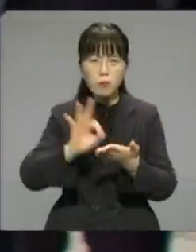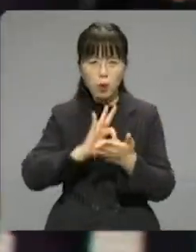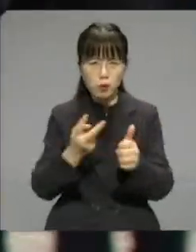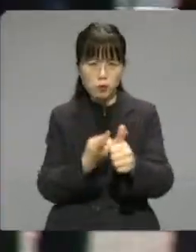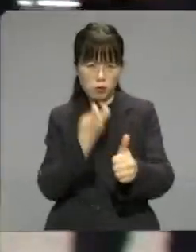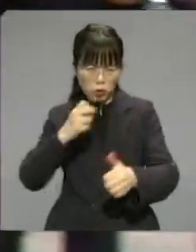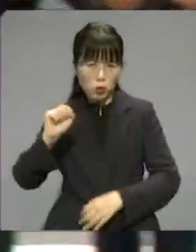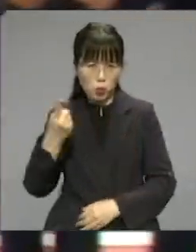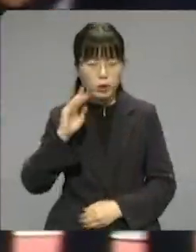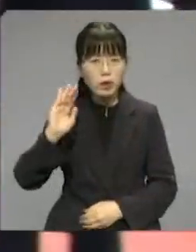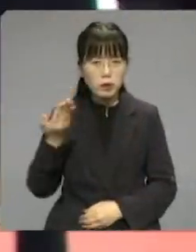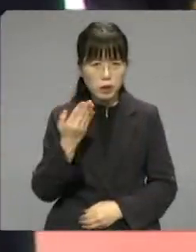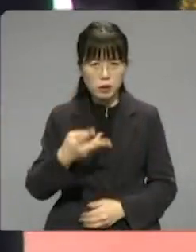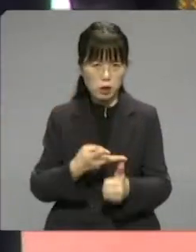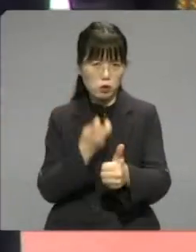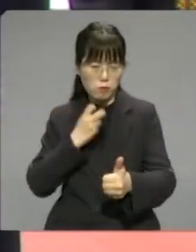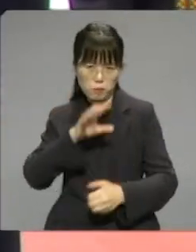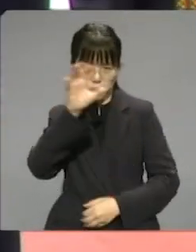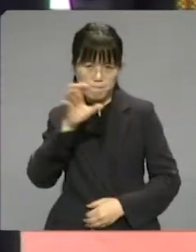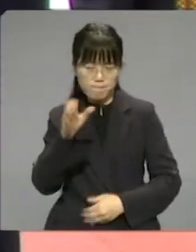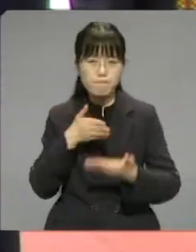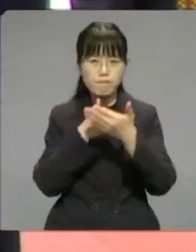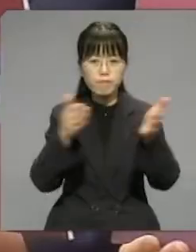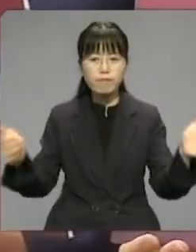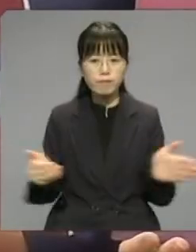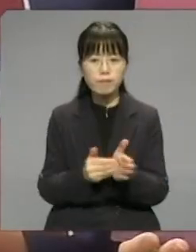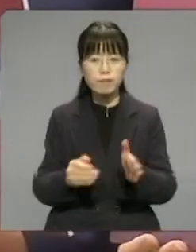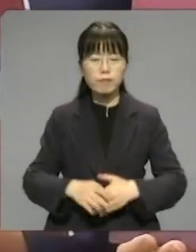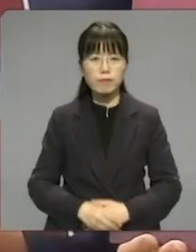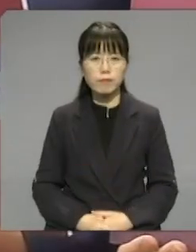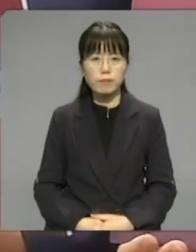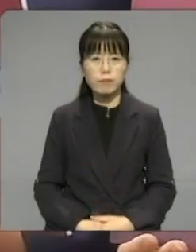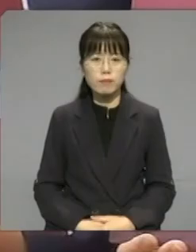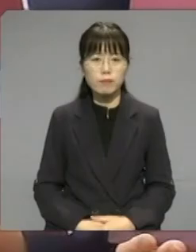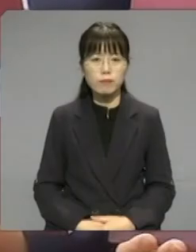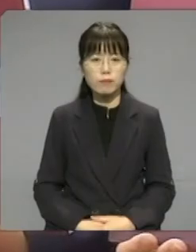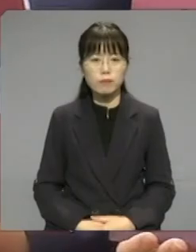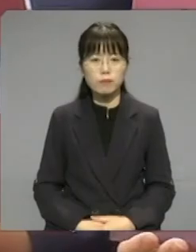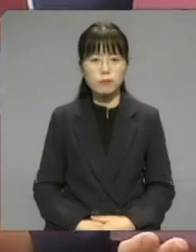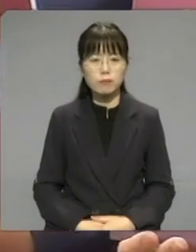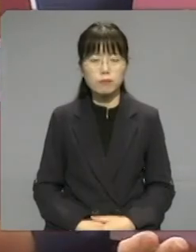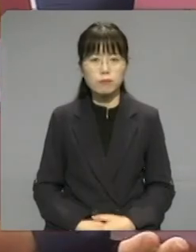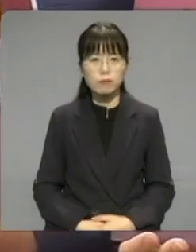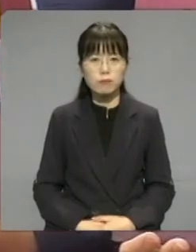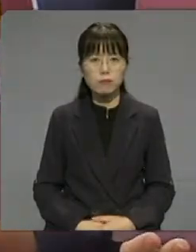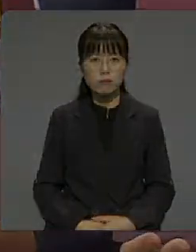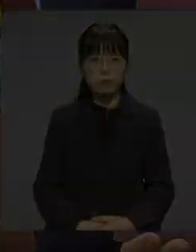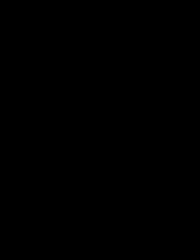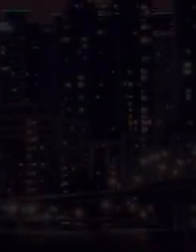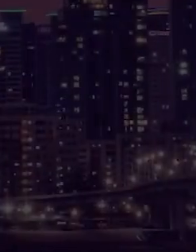탄핵소추의 사유가 된다며 탄핵을 거듭 거론했습니다. OBS 뉴스 황다연입니다.